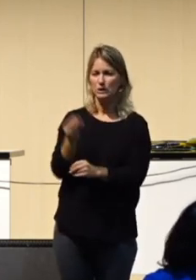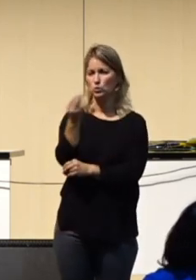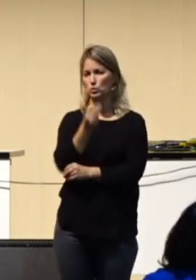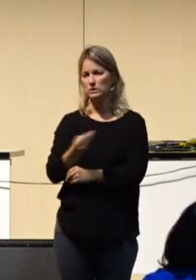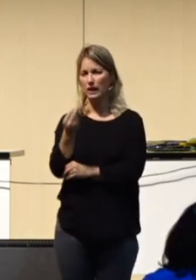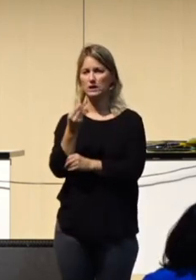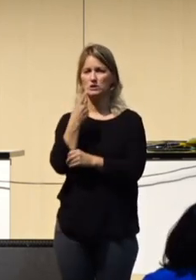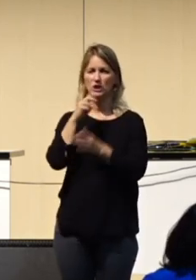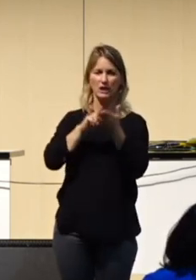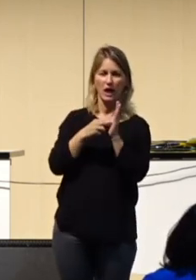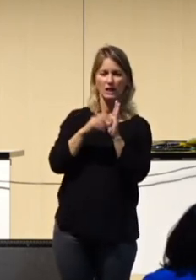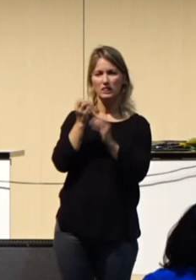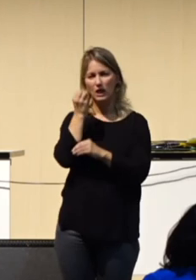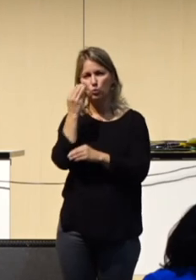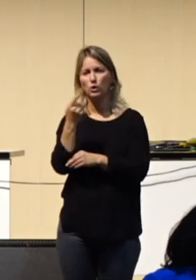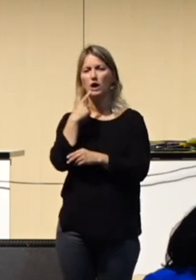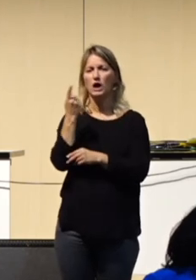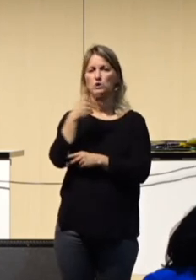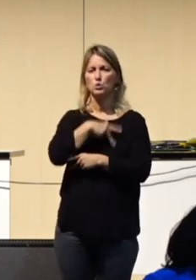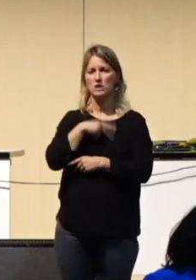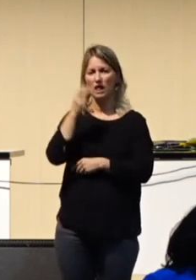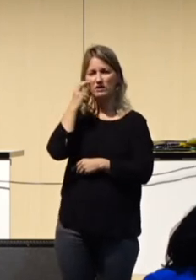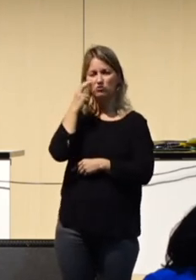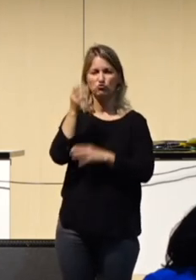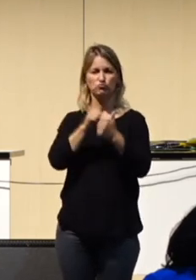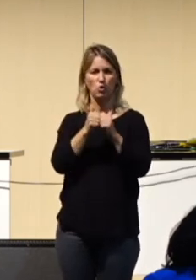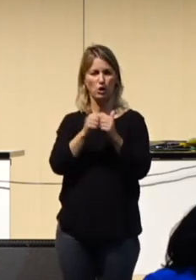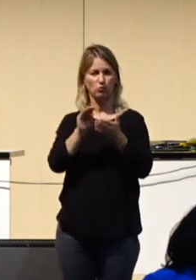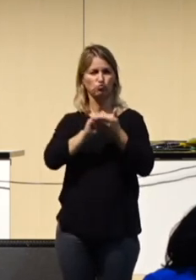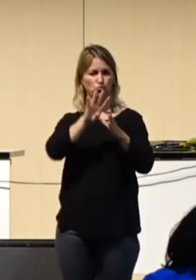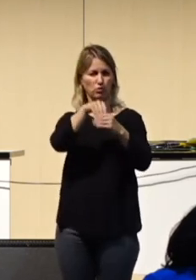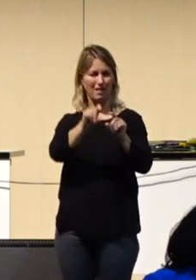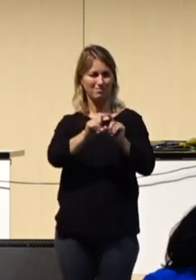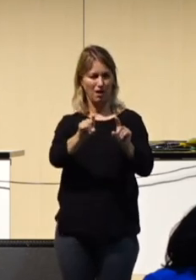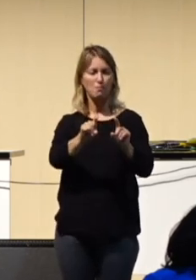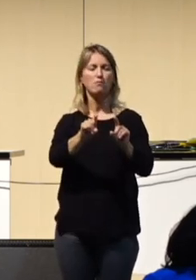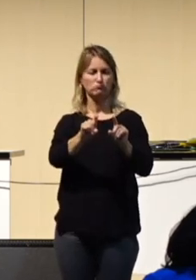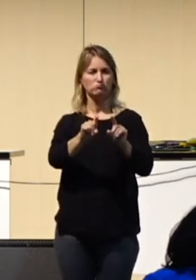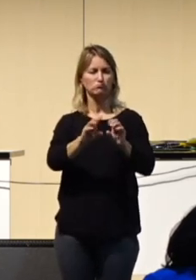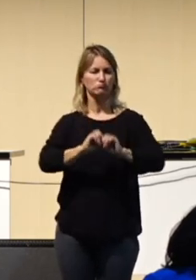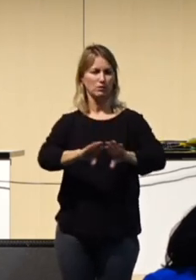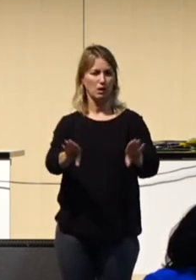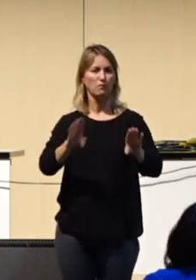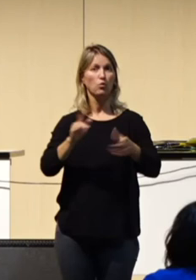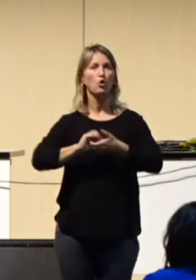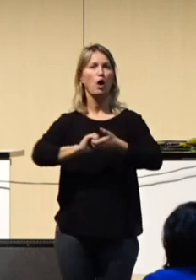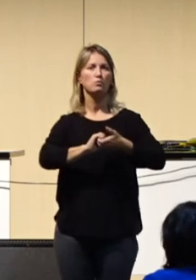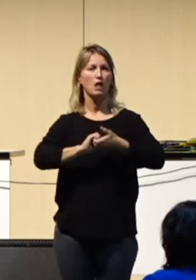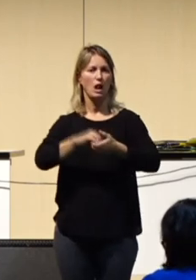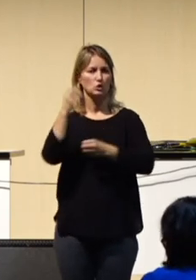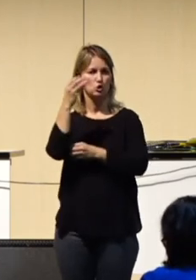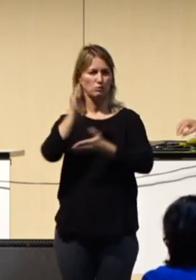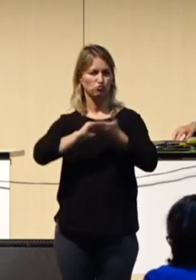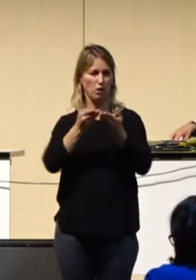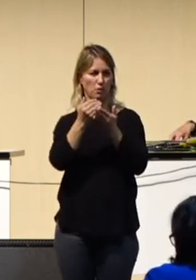technische, natur- und sozialwissenschaftliche oder sportliche Schulinhalte im kommunalen Sommerschulprogramm bereitgestellt